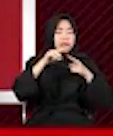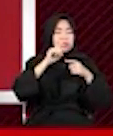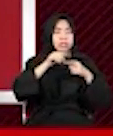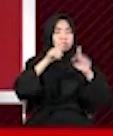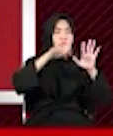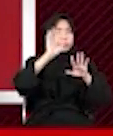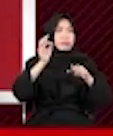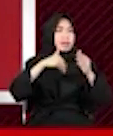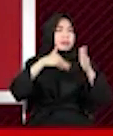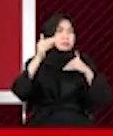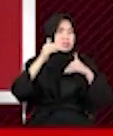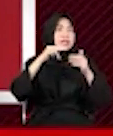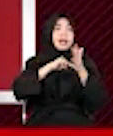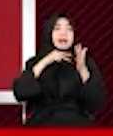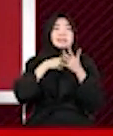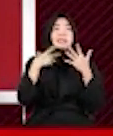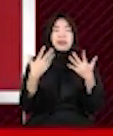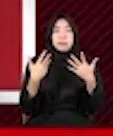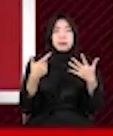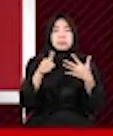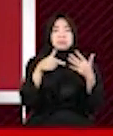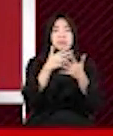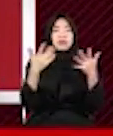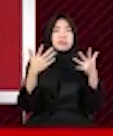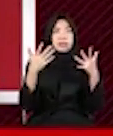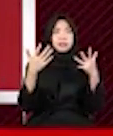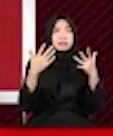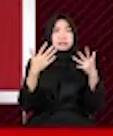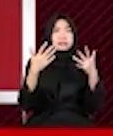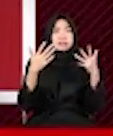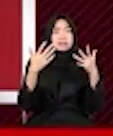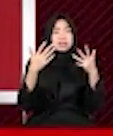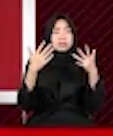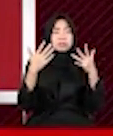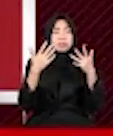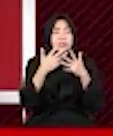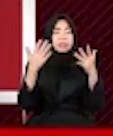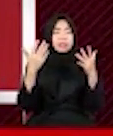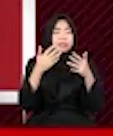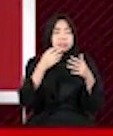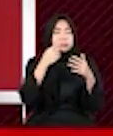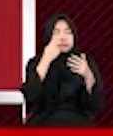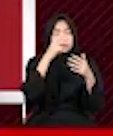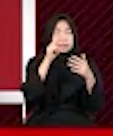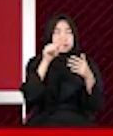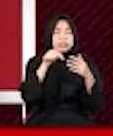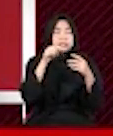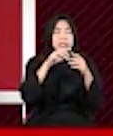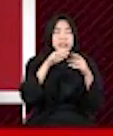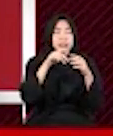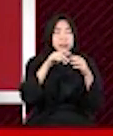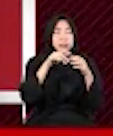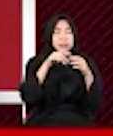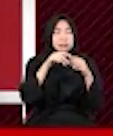lebih. Artinya apa? Artinya masyarakat sudah percaya tingkat kunjungan ke pusat perbelanjaan pun sudah hampir mencapai 50%